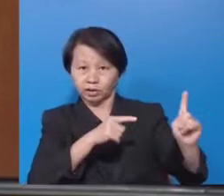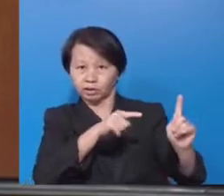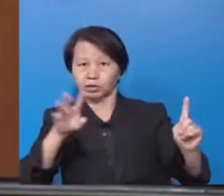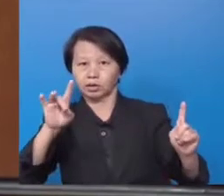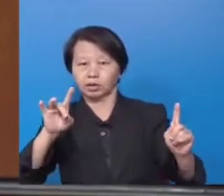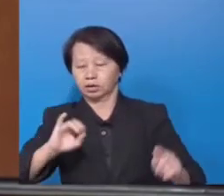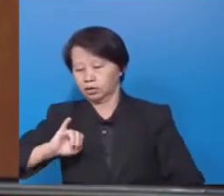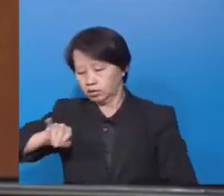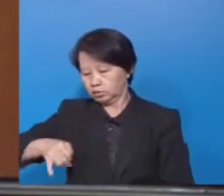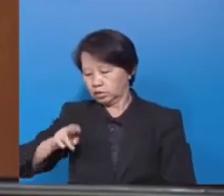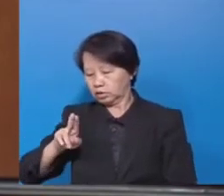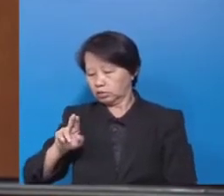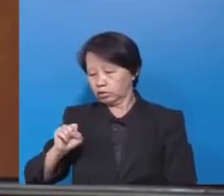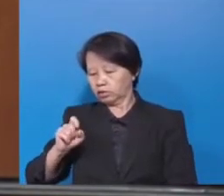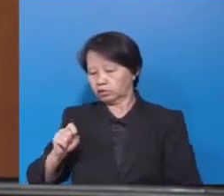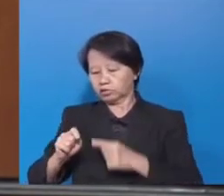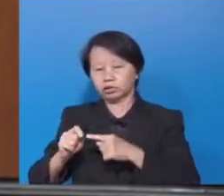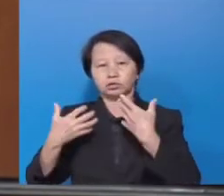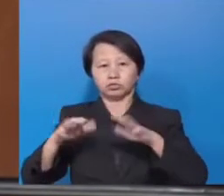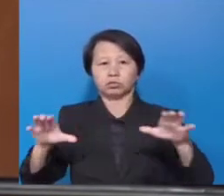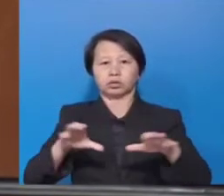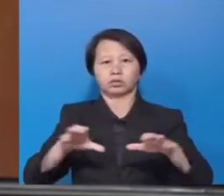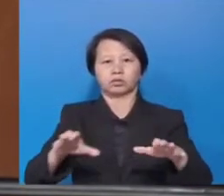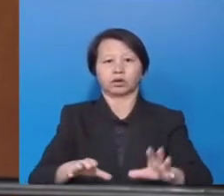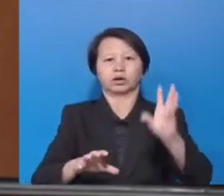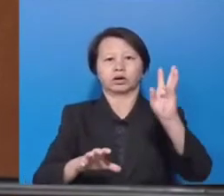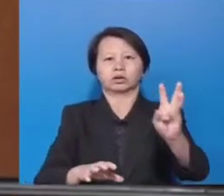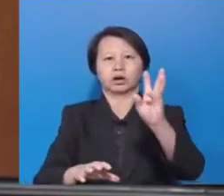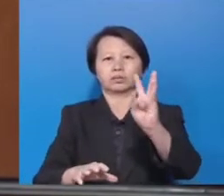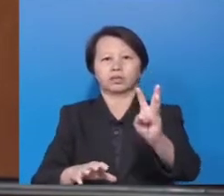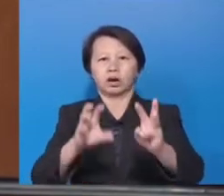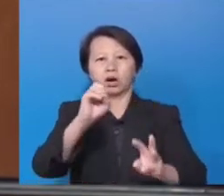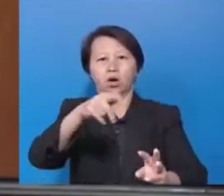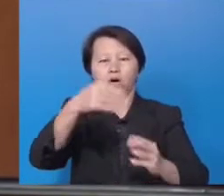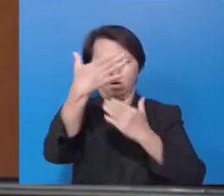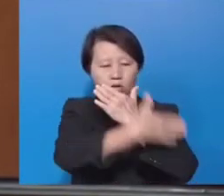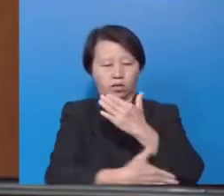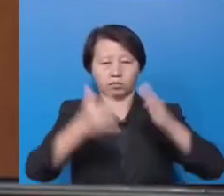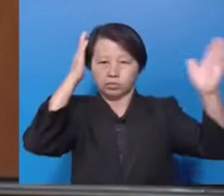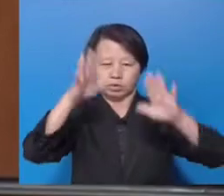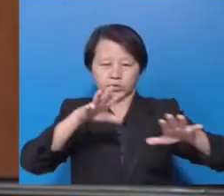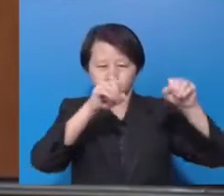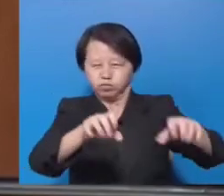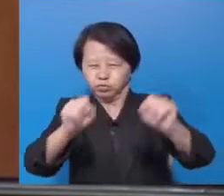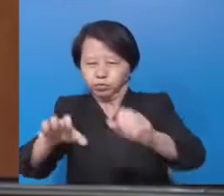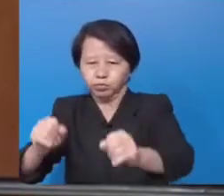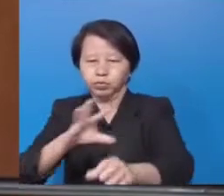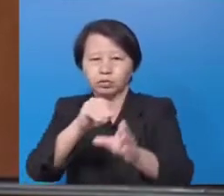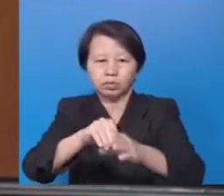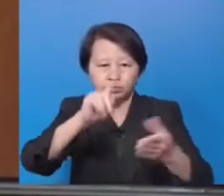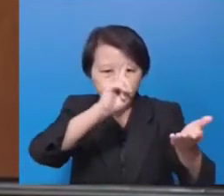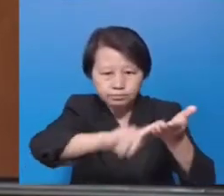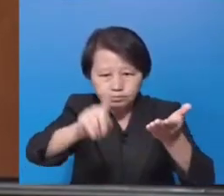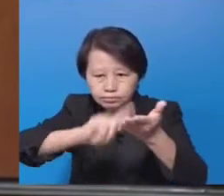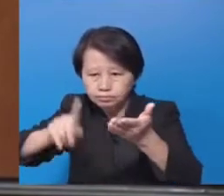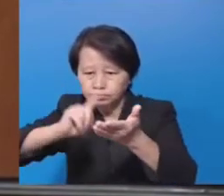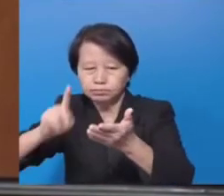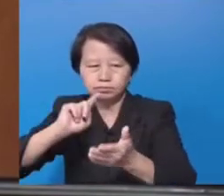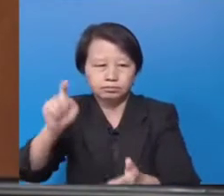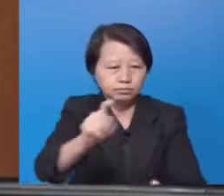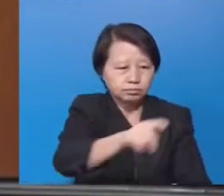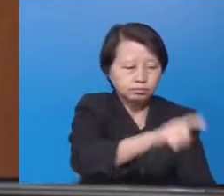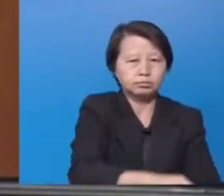telah melaksanakan menjalankan sebanyak 66 Opera diseluruh negara yang melibatkan pemeriksaan ke